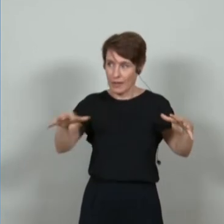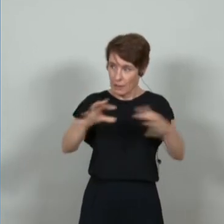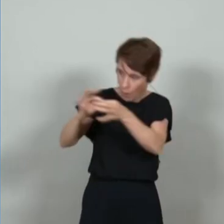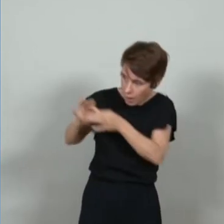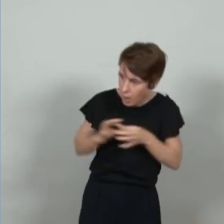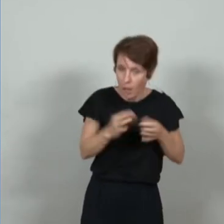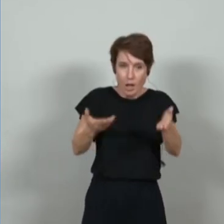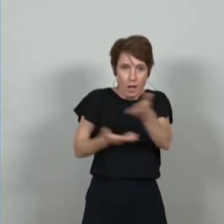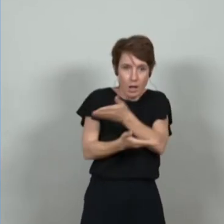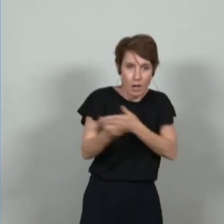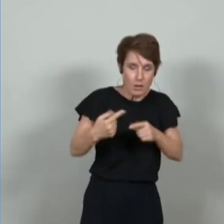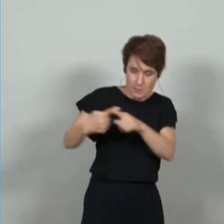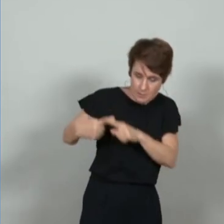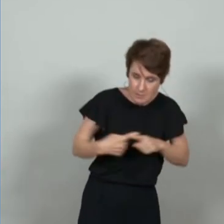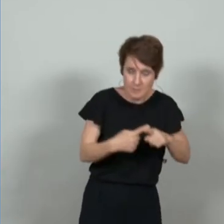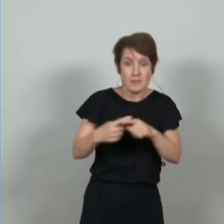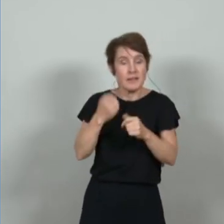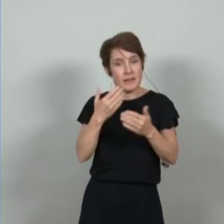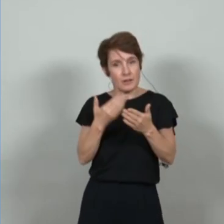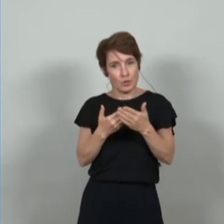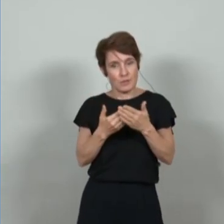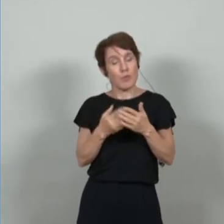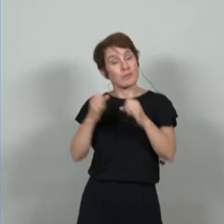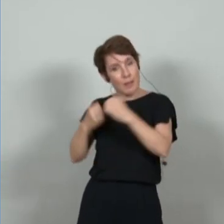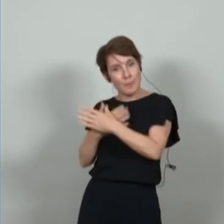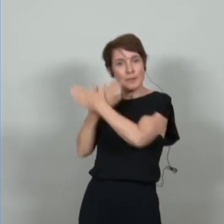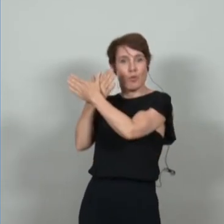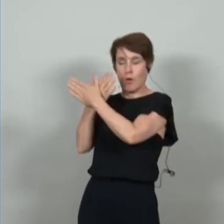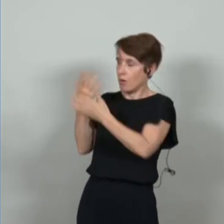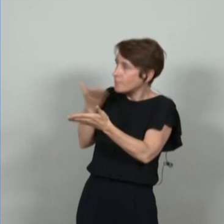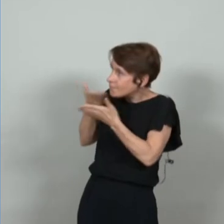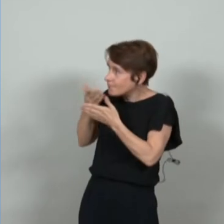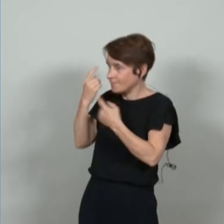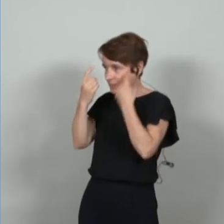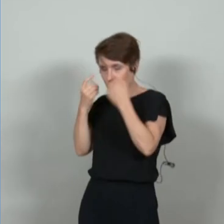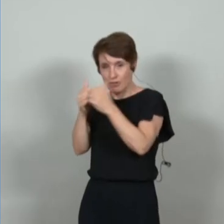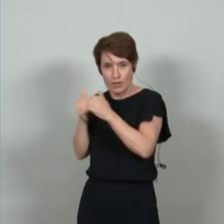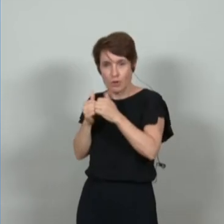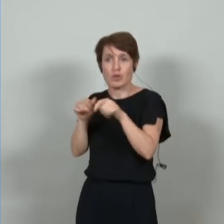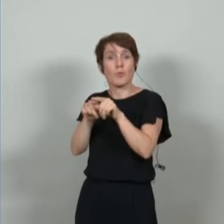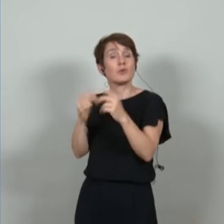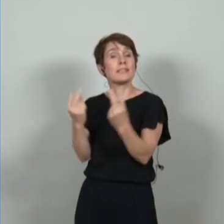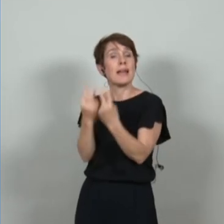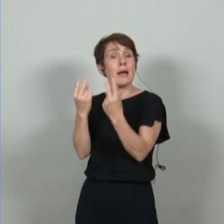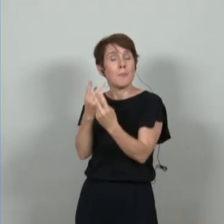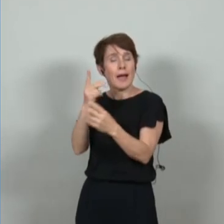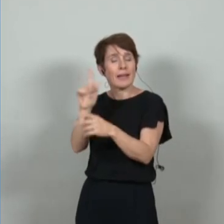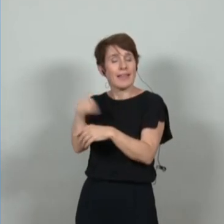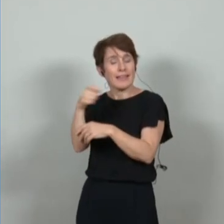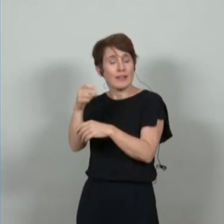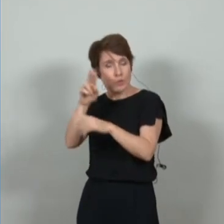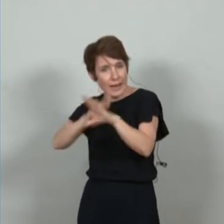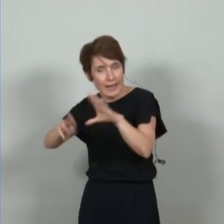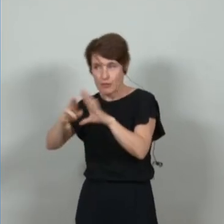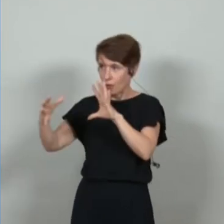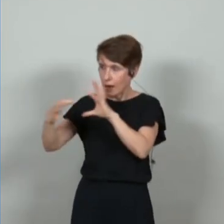avec la métropole et les partenaires du projet alimentaire inter territorial avec les parcs naturels régionaux avec avec